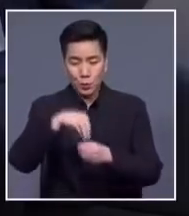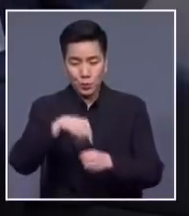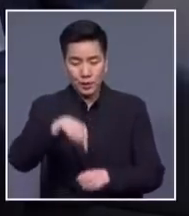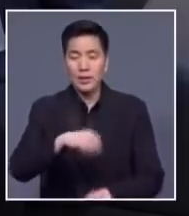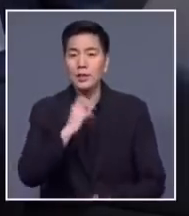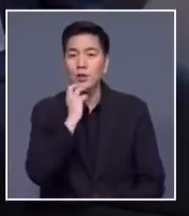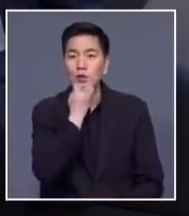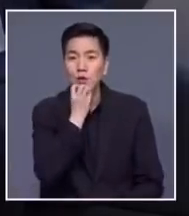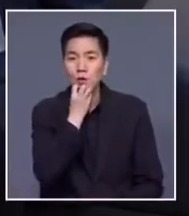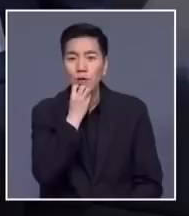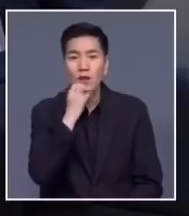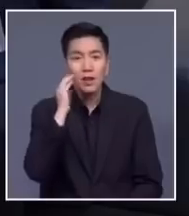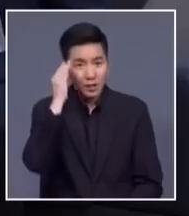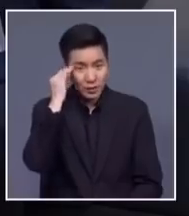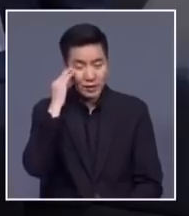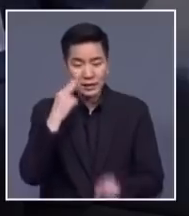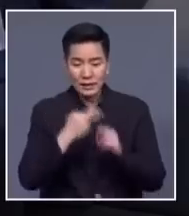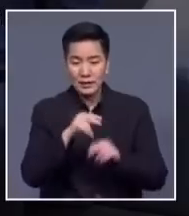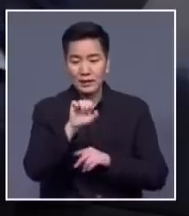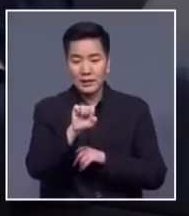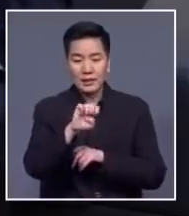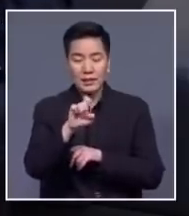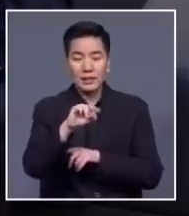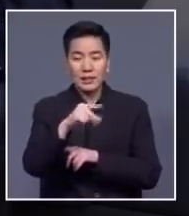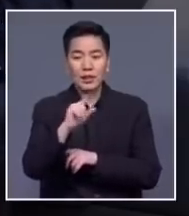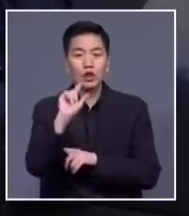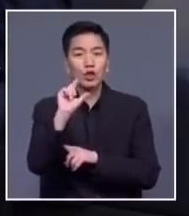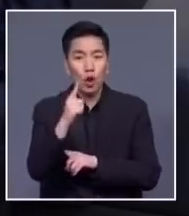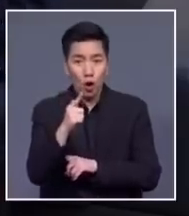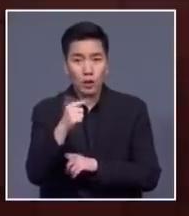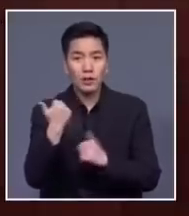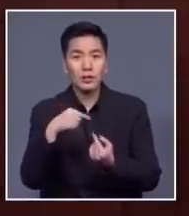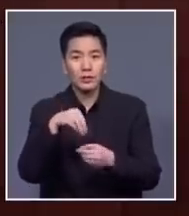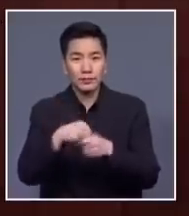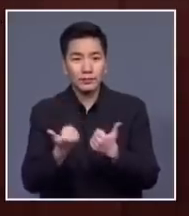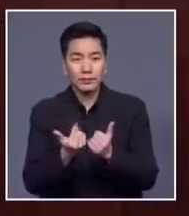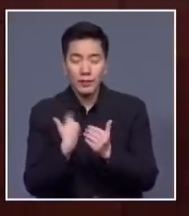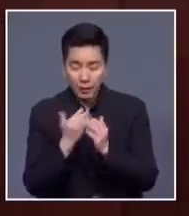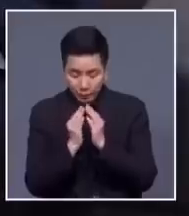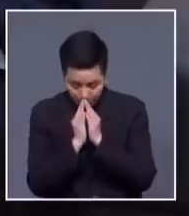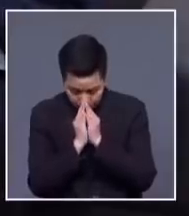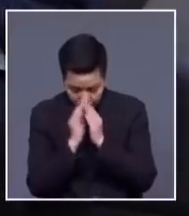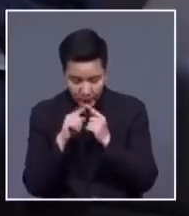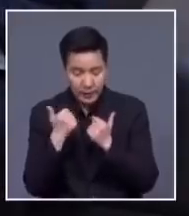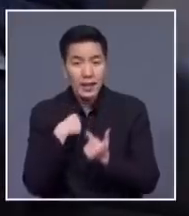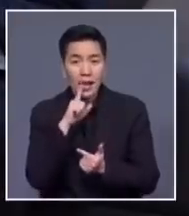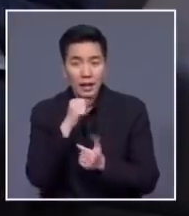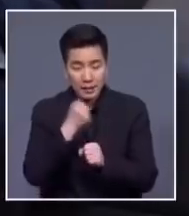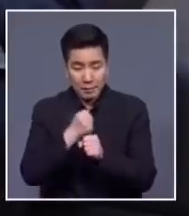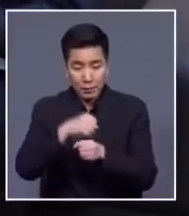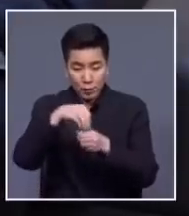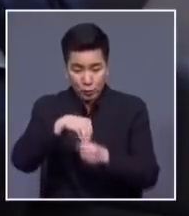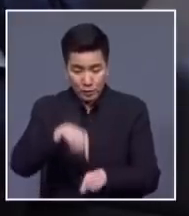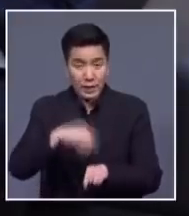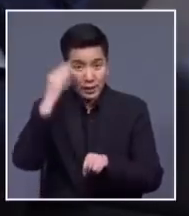กรุงโซลนะครับท่านสิงห์ทองลาภพิเศษพันธ์ครับสวัสดีครับท่านครับ สวัสดีครับ อยากให้ท่านเน้นย้ำหน่อยครับว่าการทำงานที่นี่เนี่ย